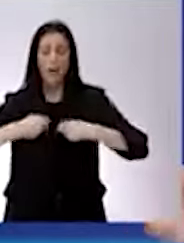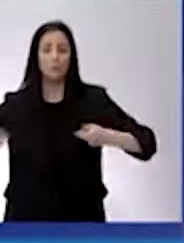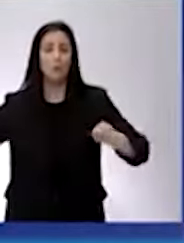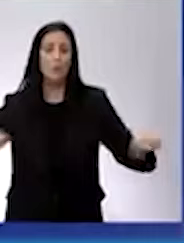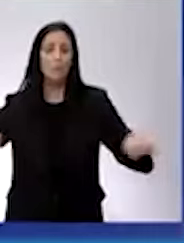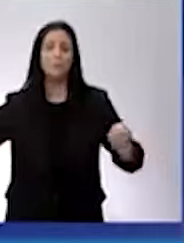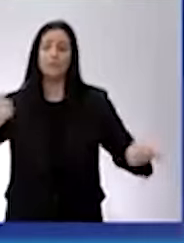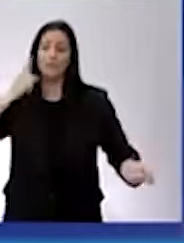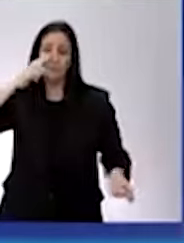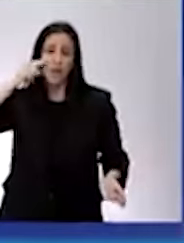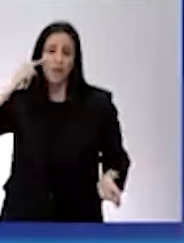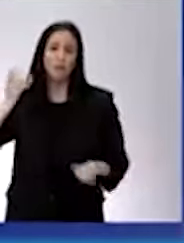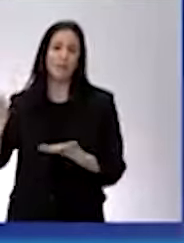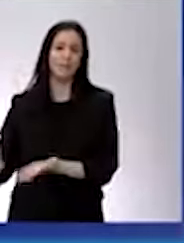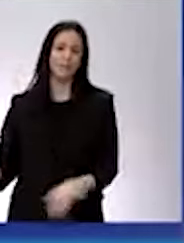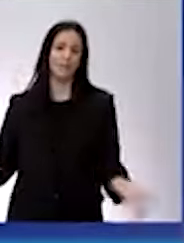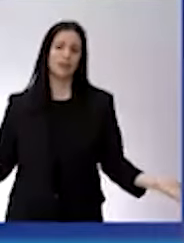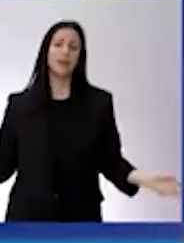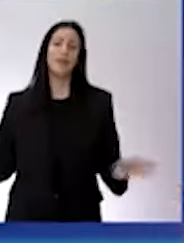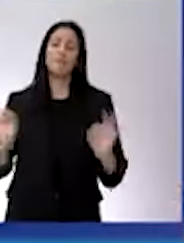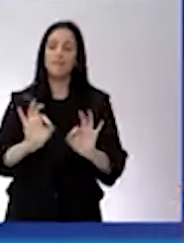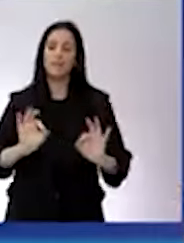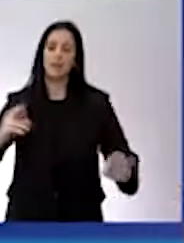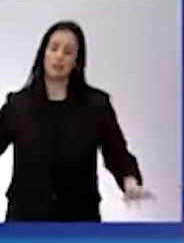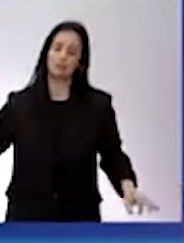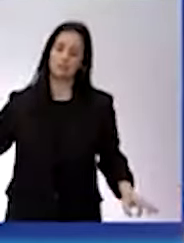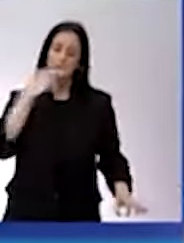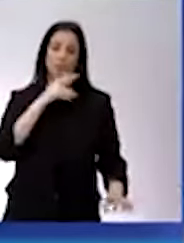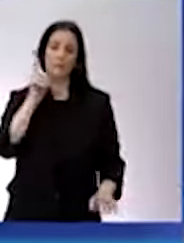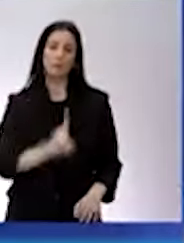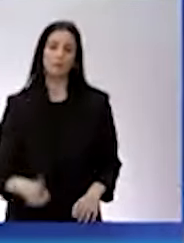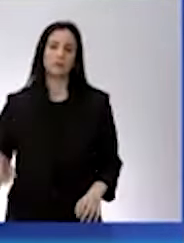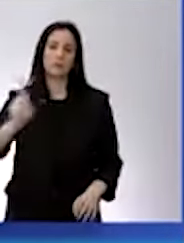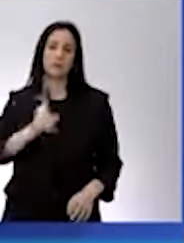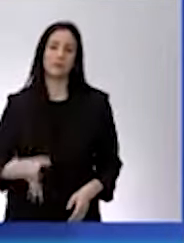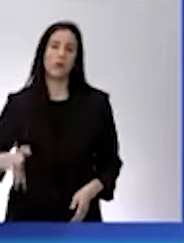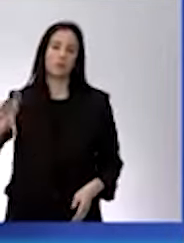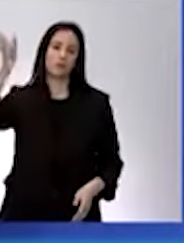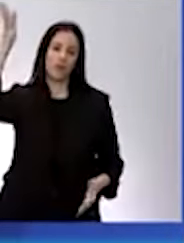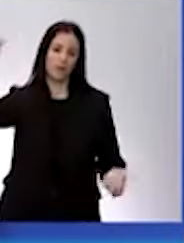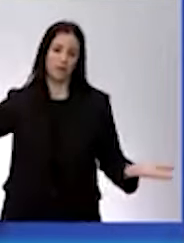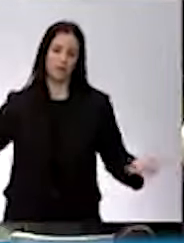τον Γιάννη τον Πλακιωτάκη και τον Κυριάκο Μητσοτάκη.